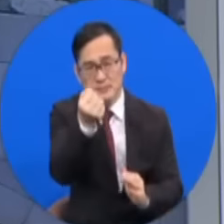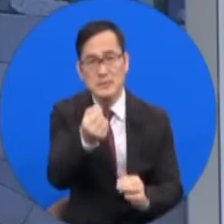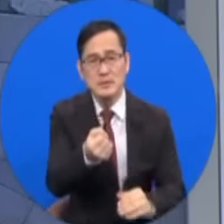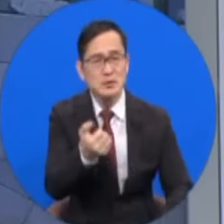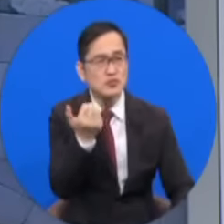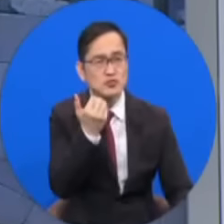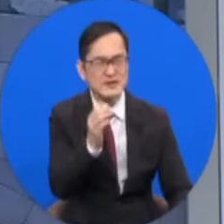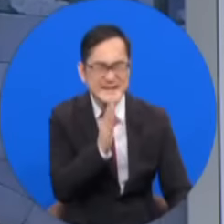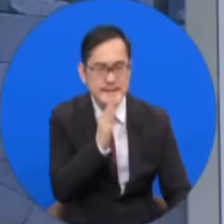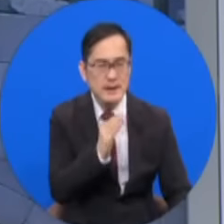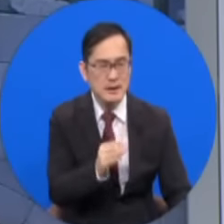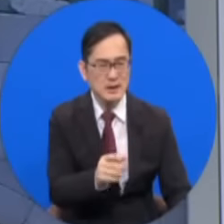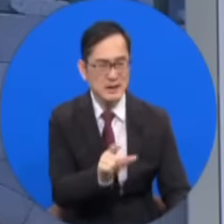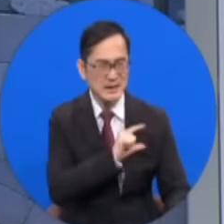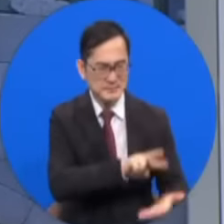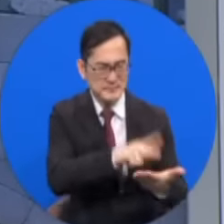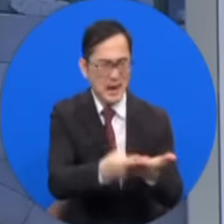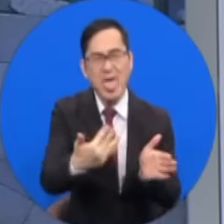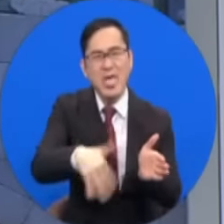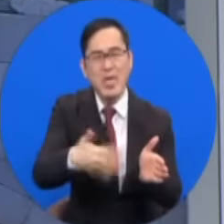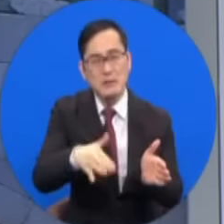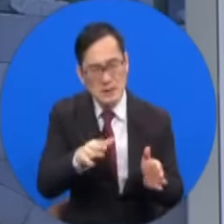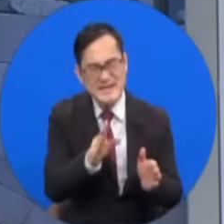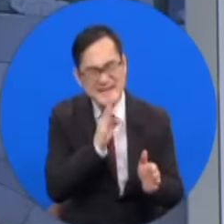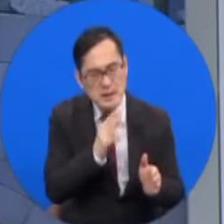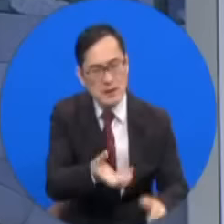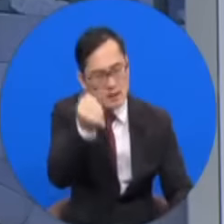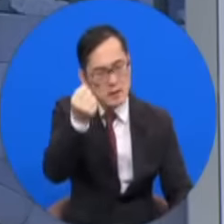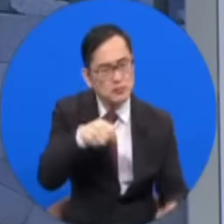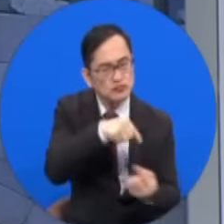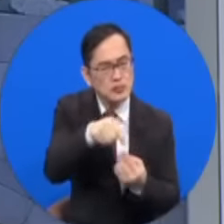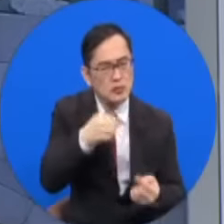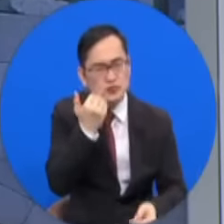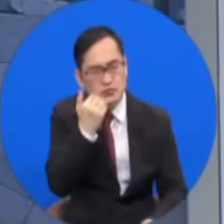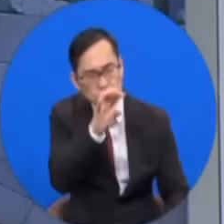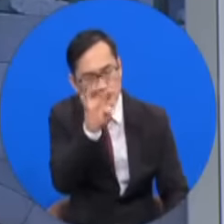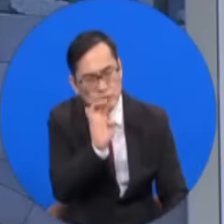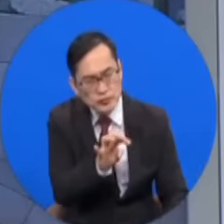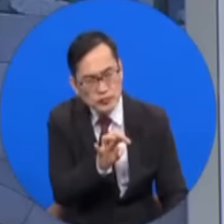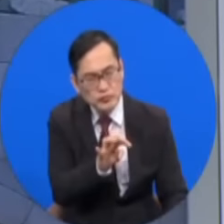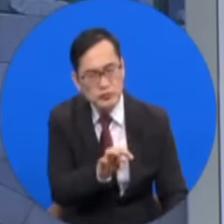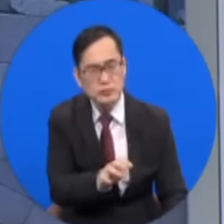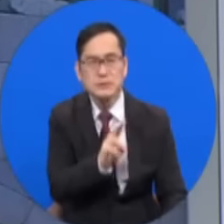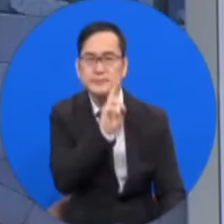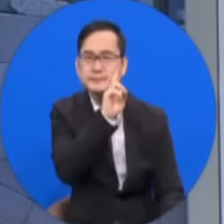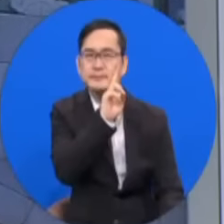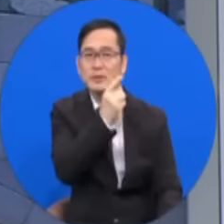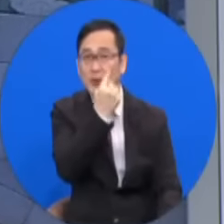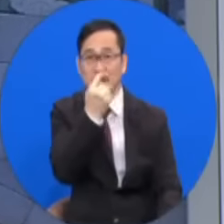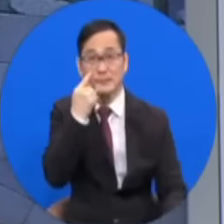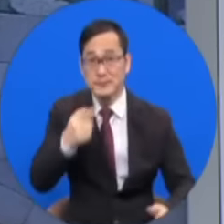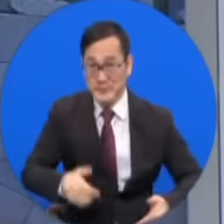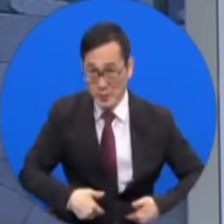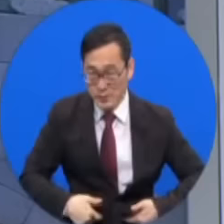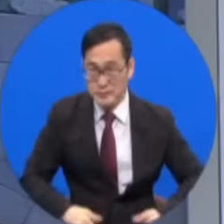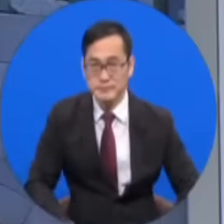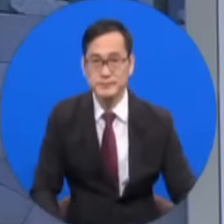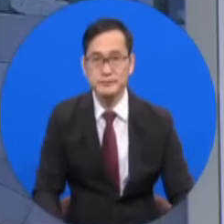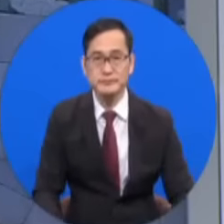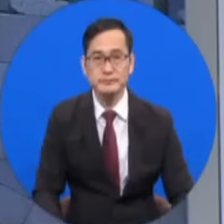지적도 있었습니다 반면 아니 이건 역시 과태료 처분 받고 어 처벌하면 될